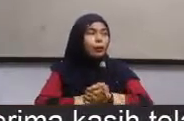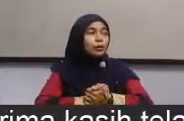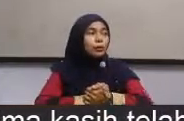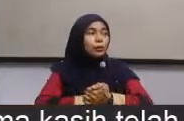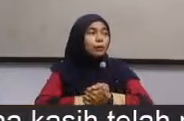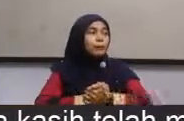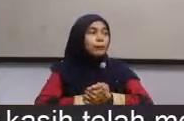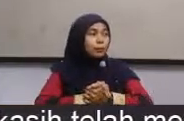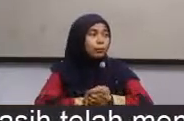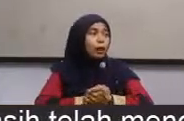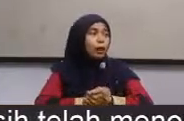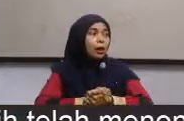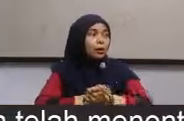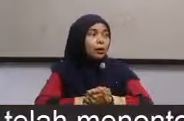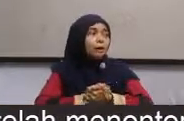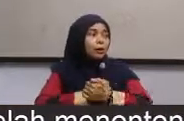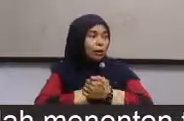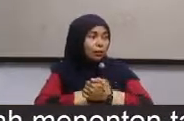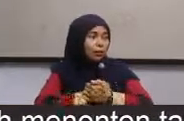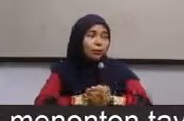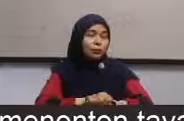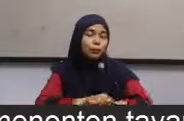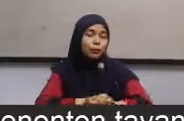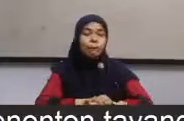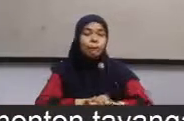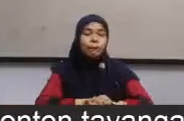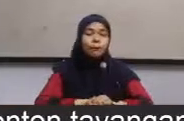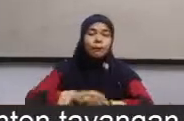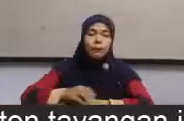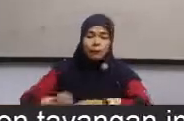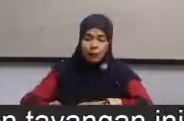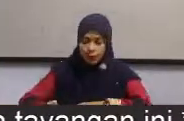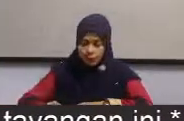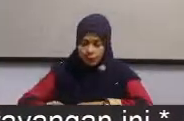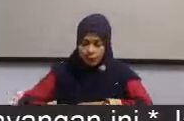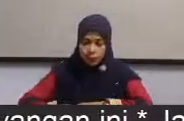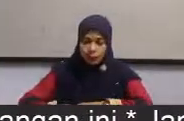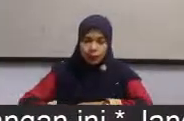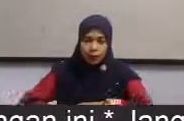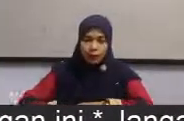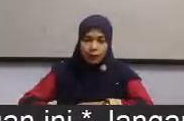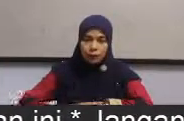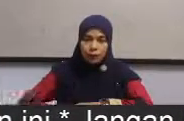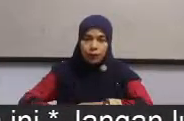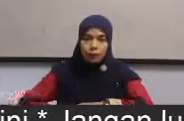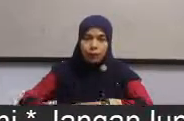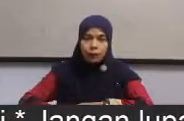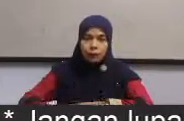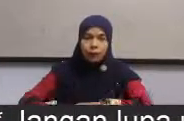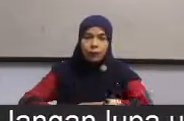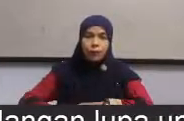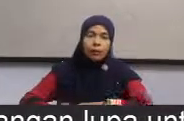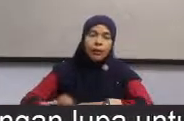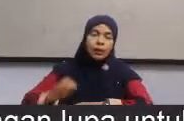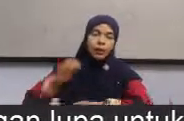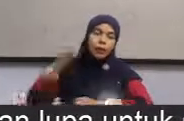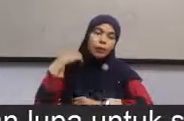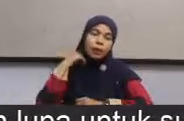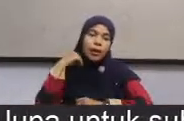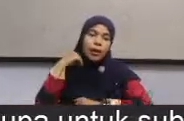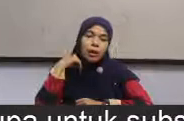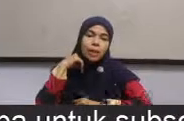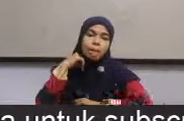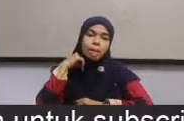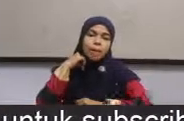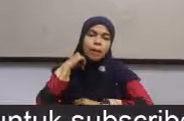itu sesuai dengan prosedur yang ada diperusahaan tersebut yo Come keong